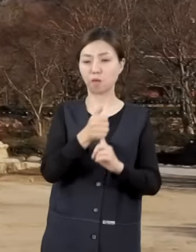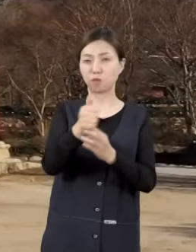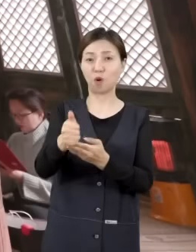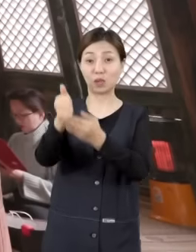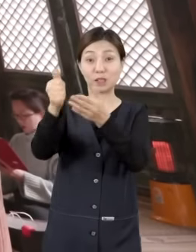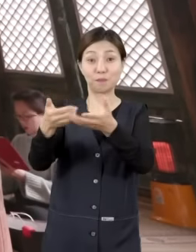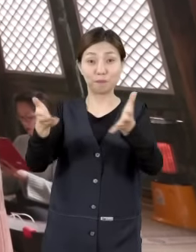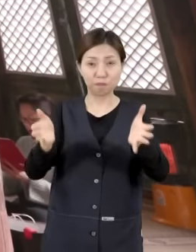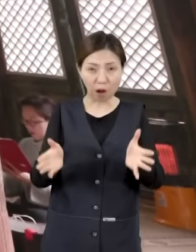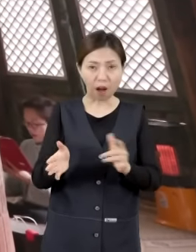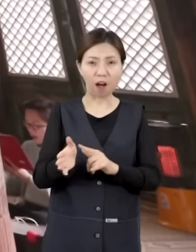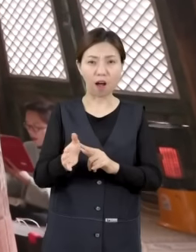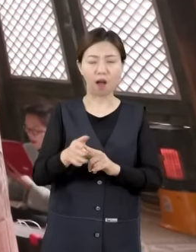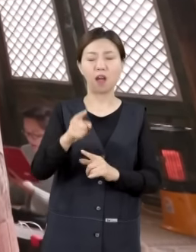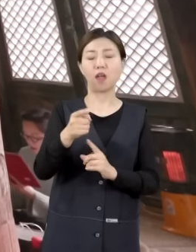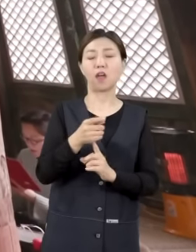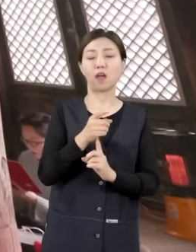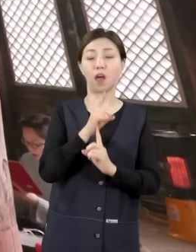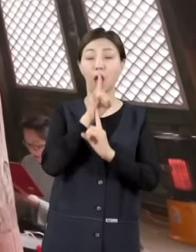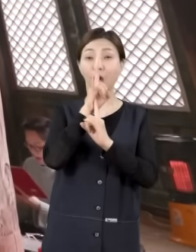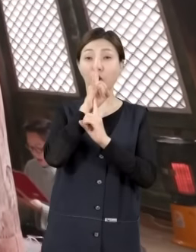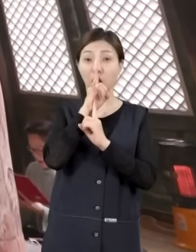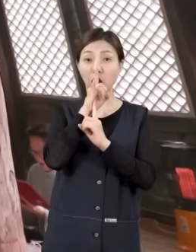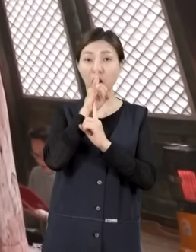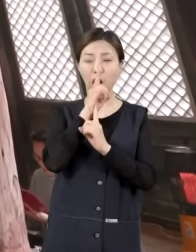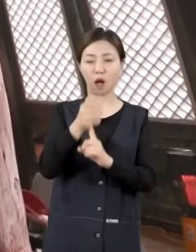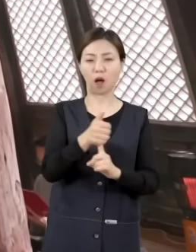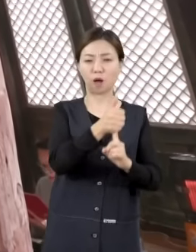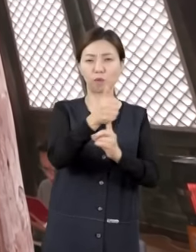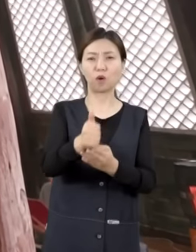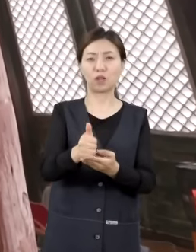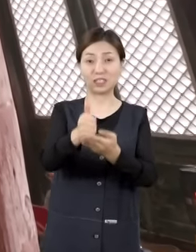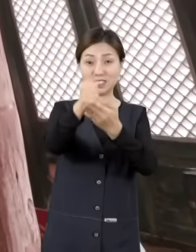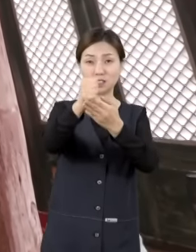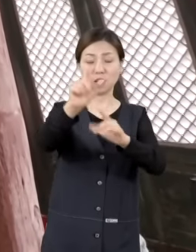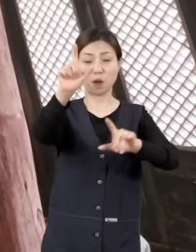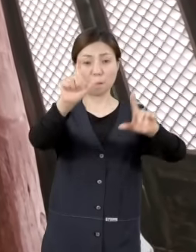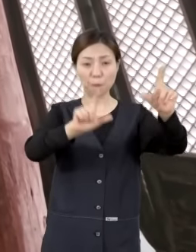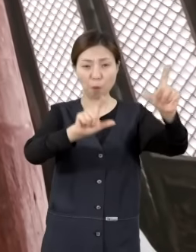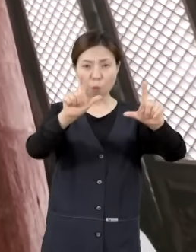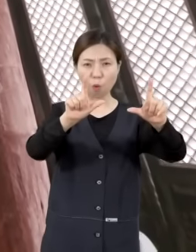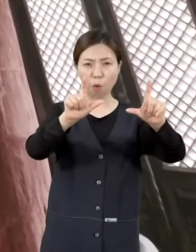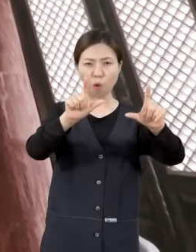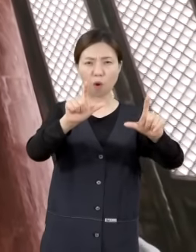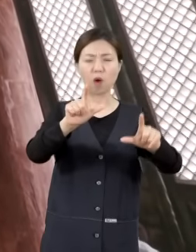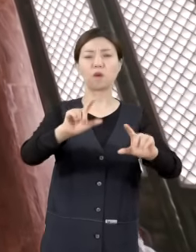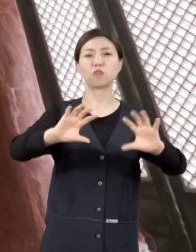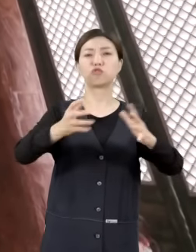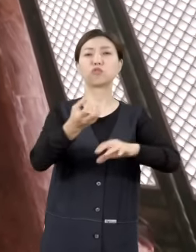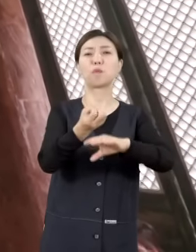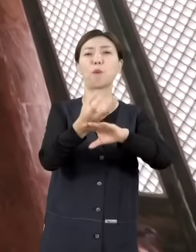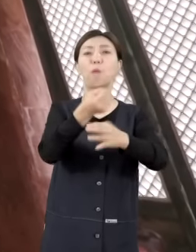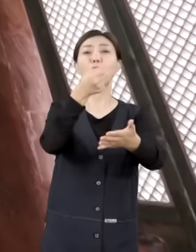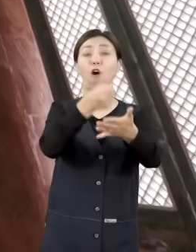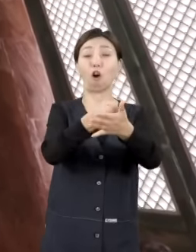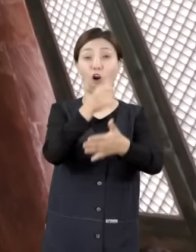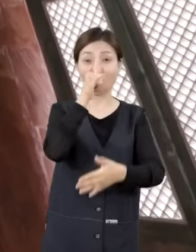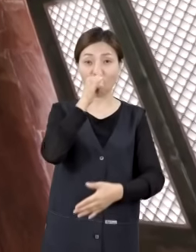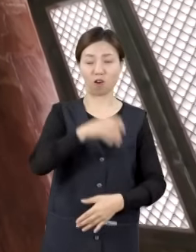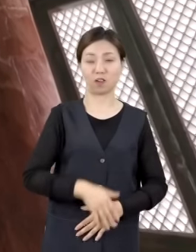있습니다 법당 가운데 아주 큰 미륵 부처님 불상이서